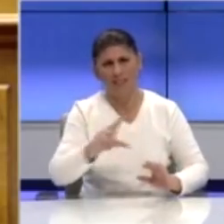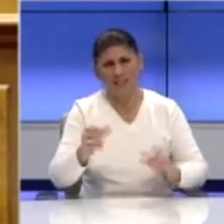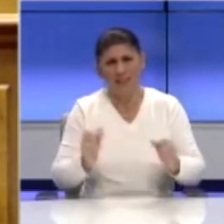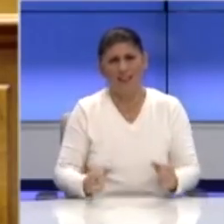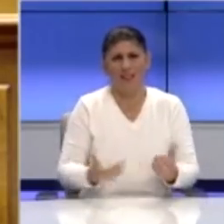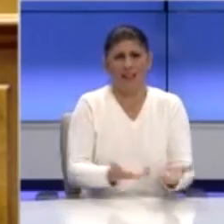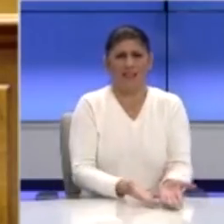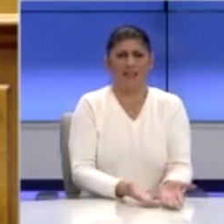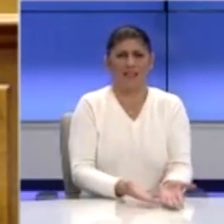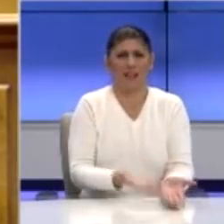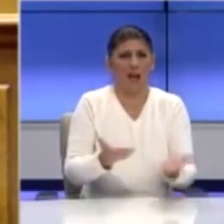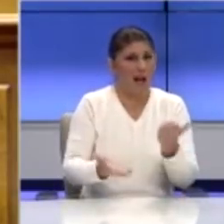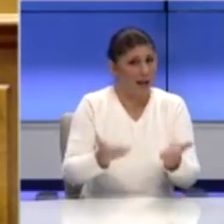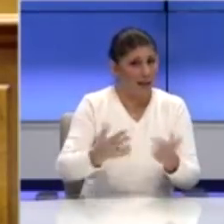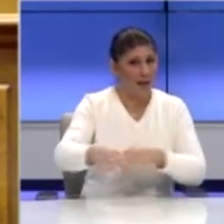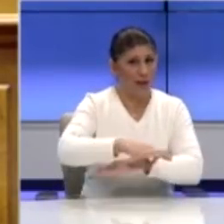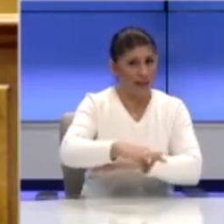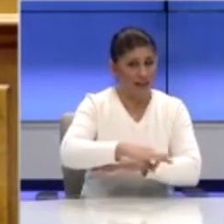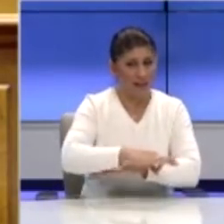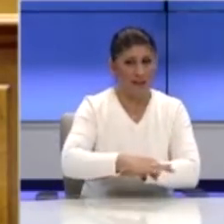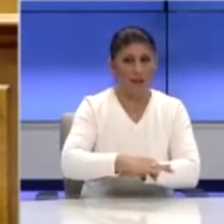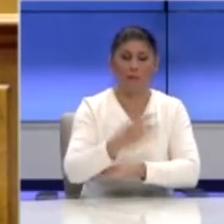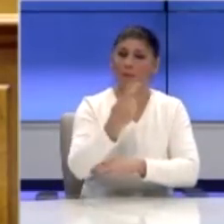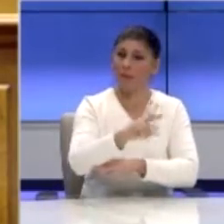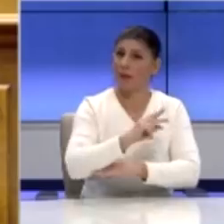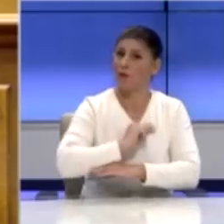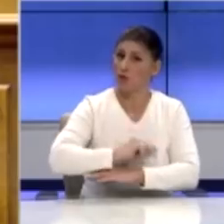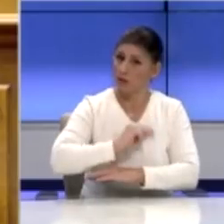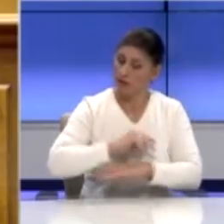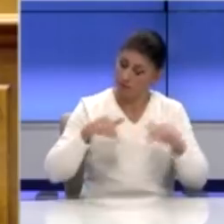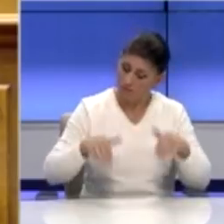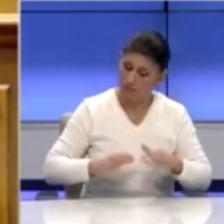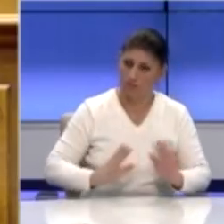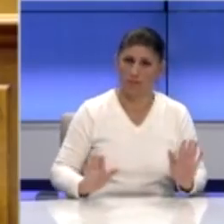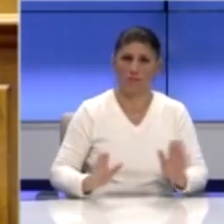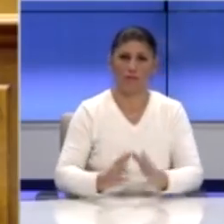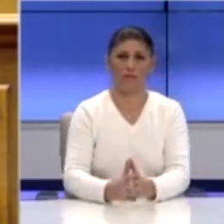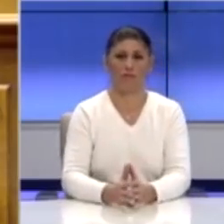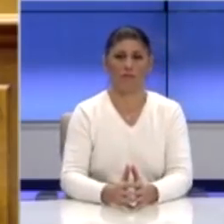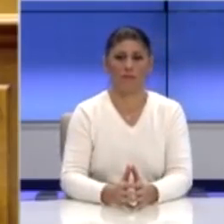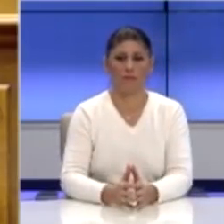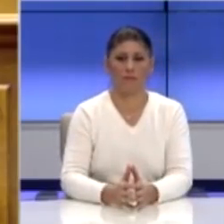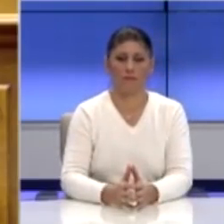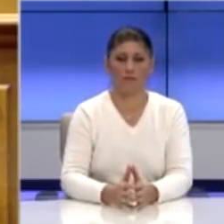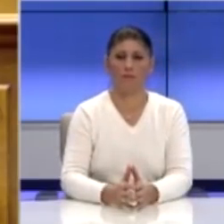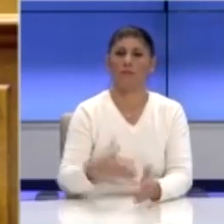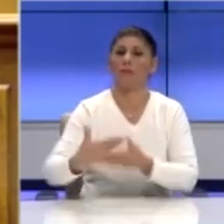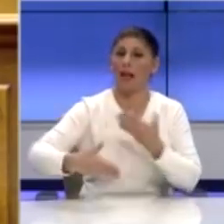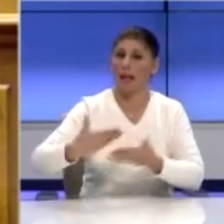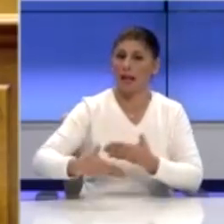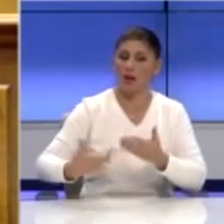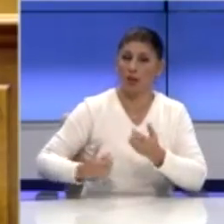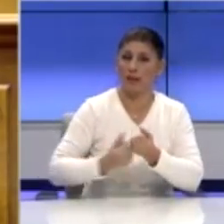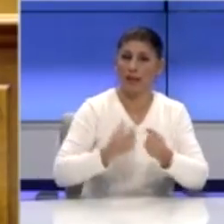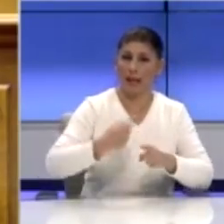στάση κρατάνε. Ανάλογα σχέδια και δικά τους συμφέροντα υπηρετούν. Η ανανέωση και ενίσχυση